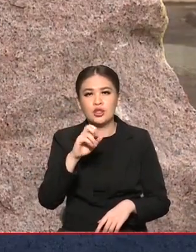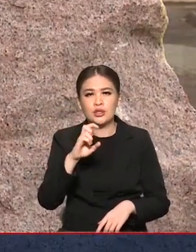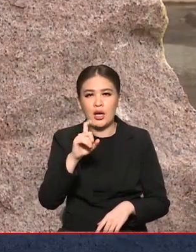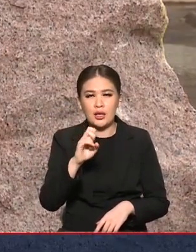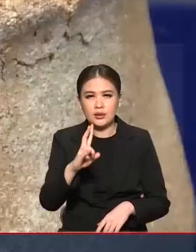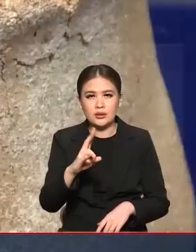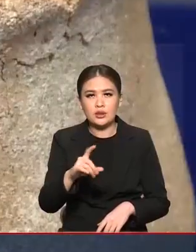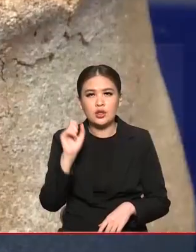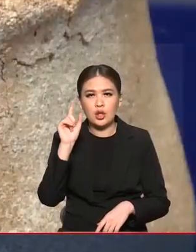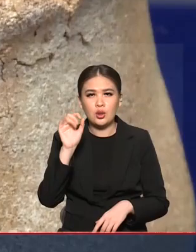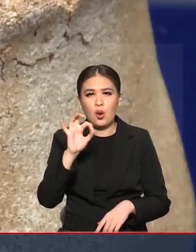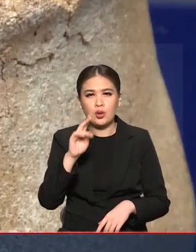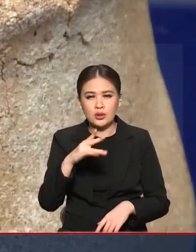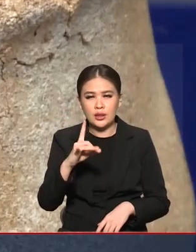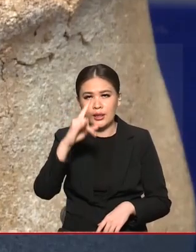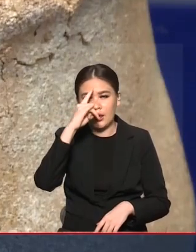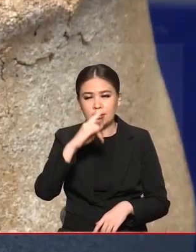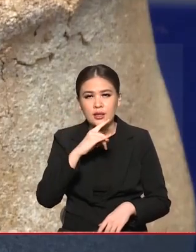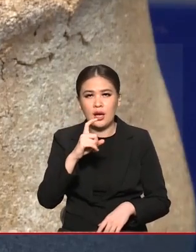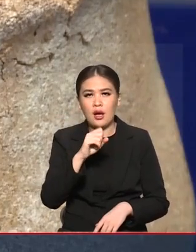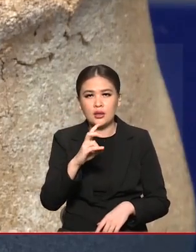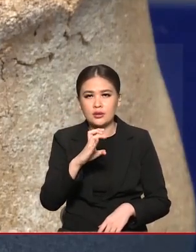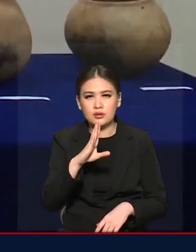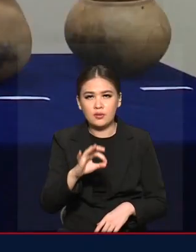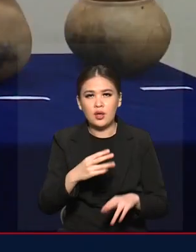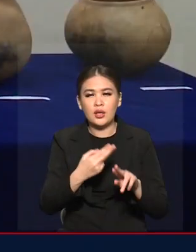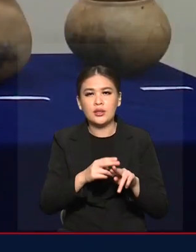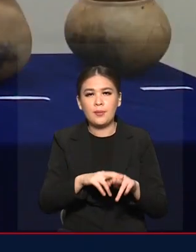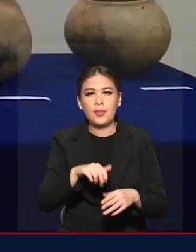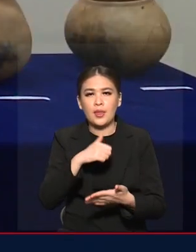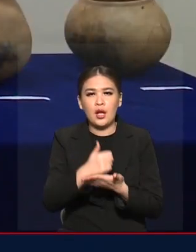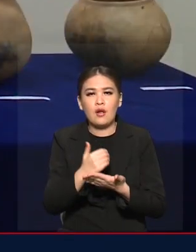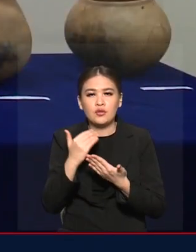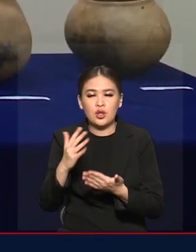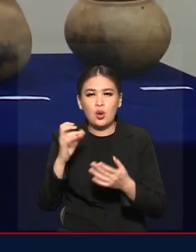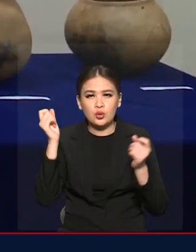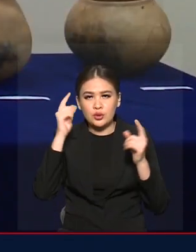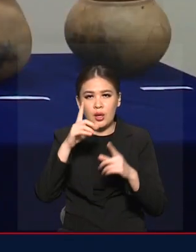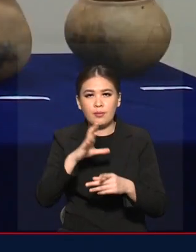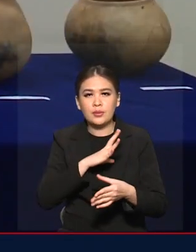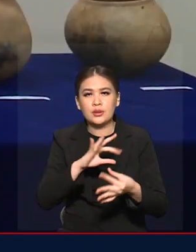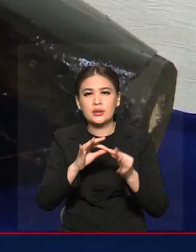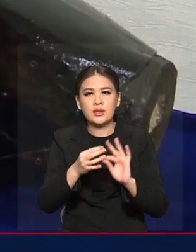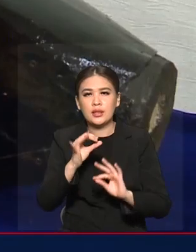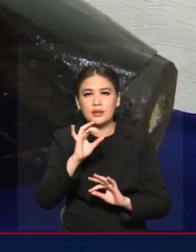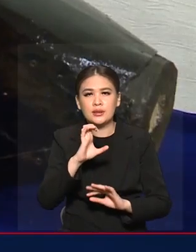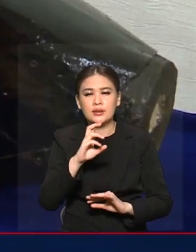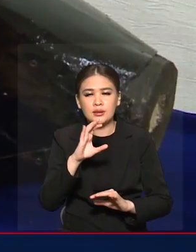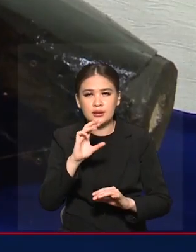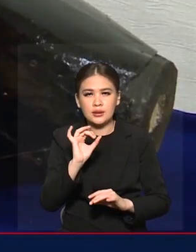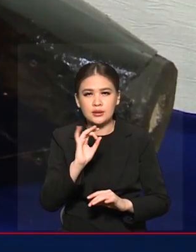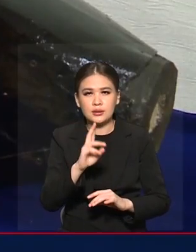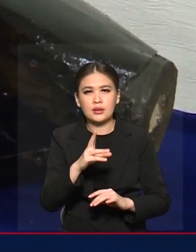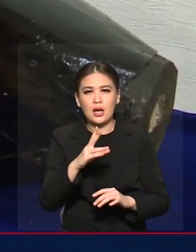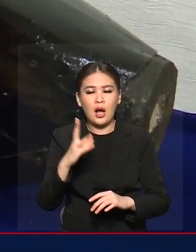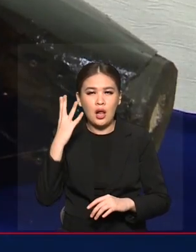Золотой Орды и казахского ханства главным же открытием акишева стал археологический комплекс и сыкс захоронения неподалеку